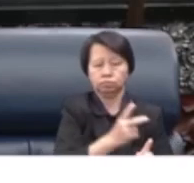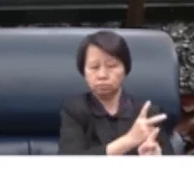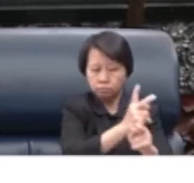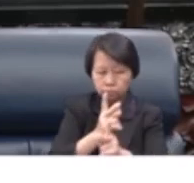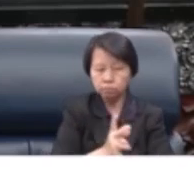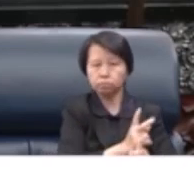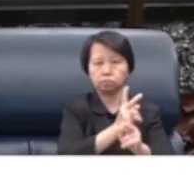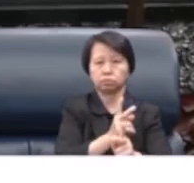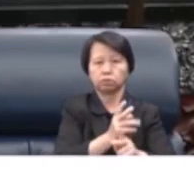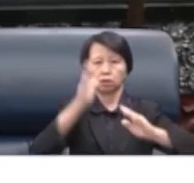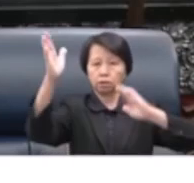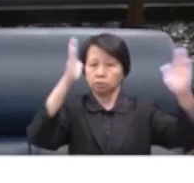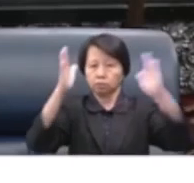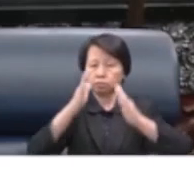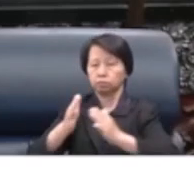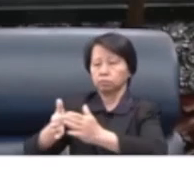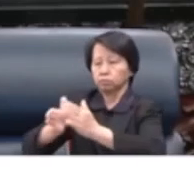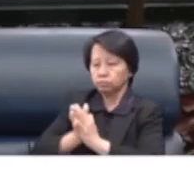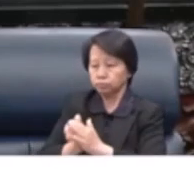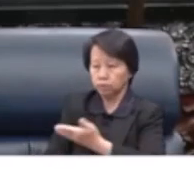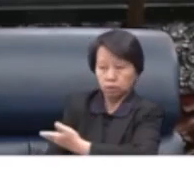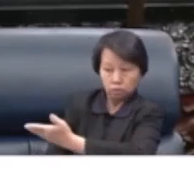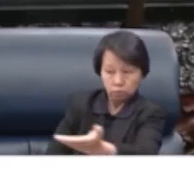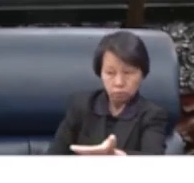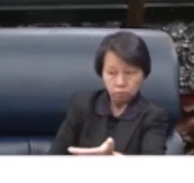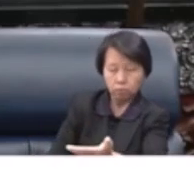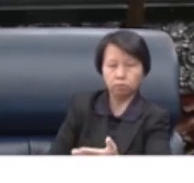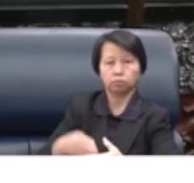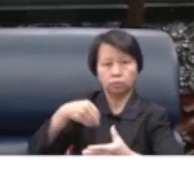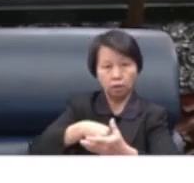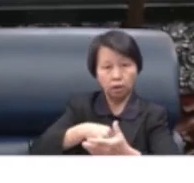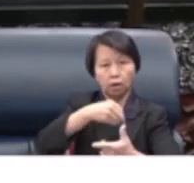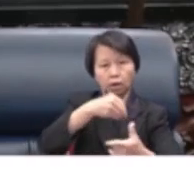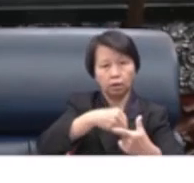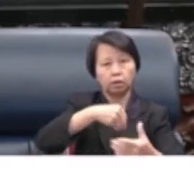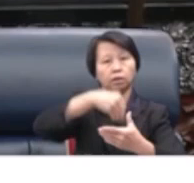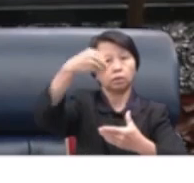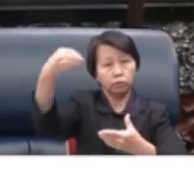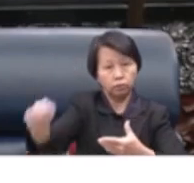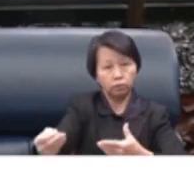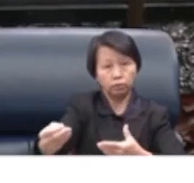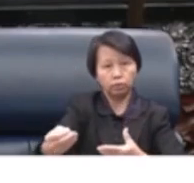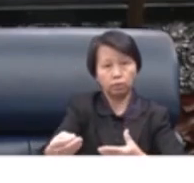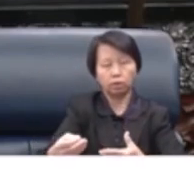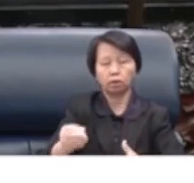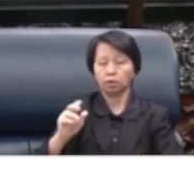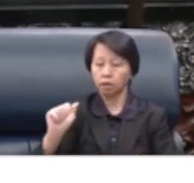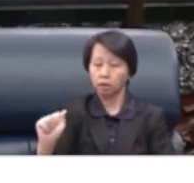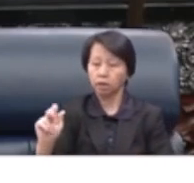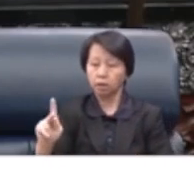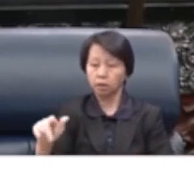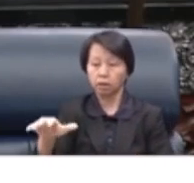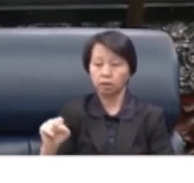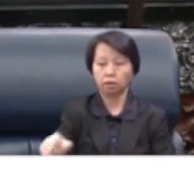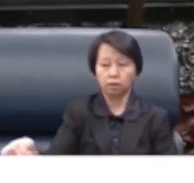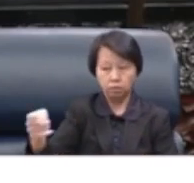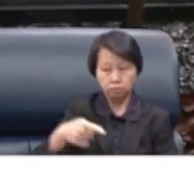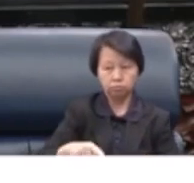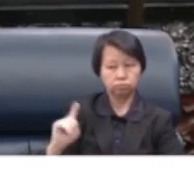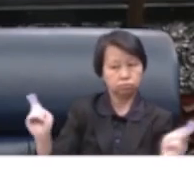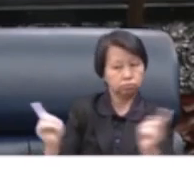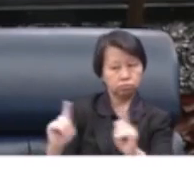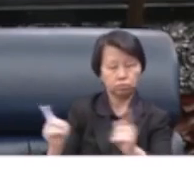terpelihara, Malaysia menggesa agar semua pihak sama ada dalam maupun di luar Pakatan AUKUS ini untuk